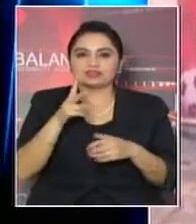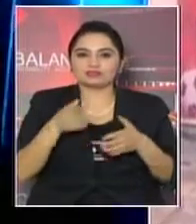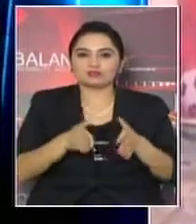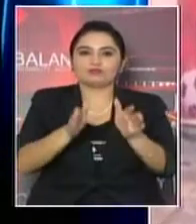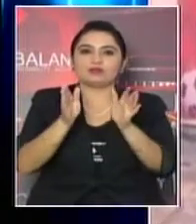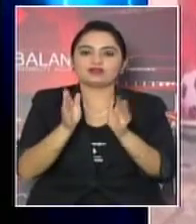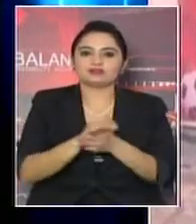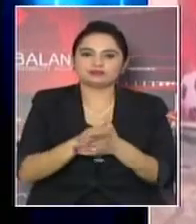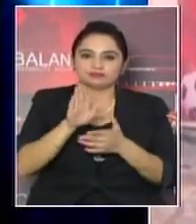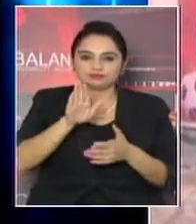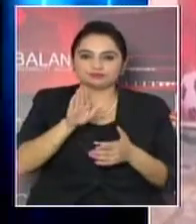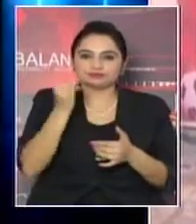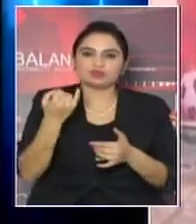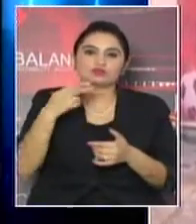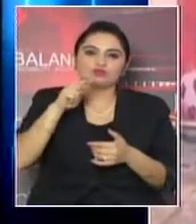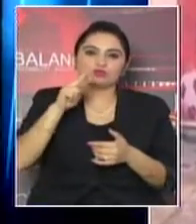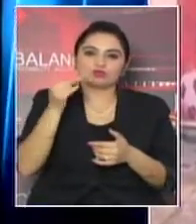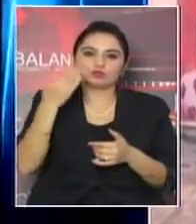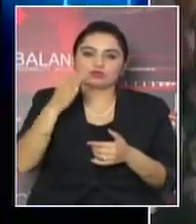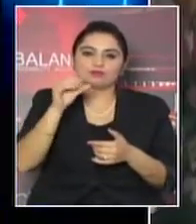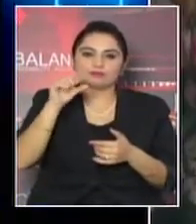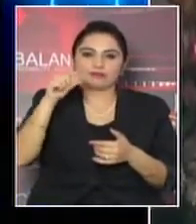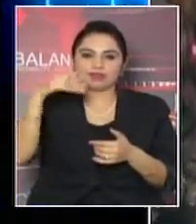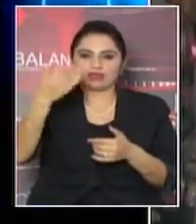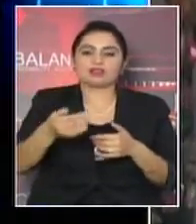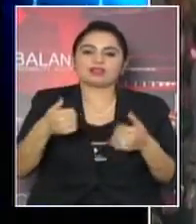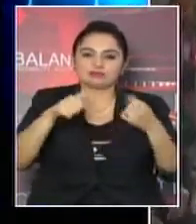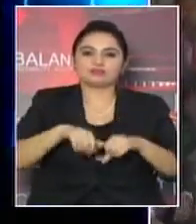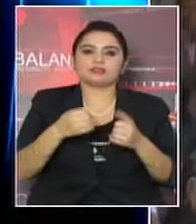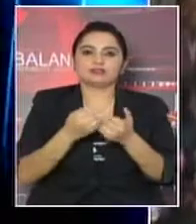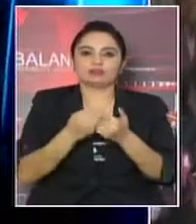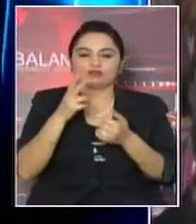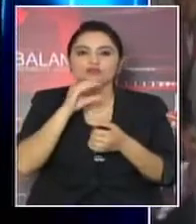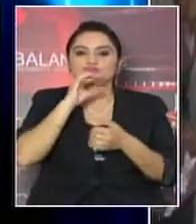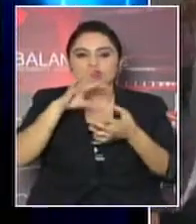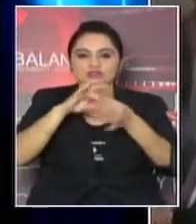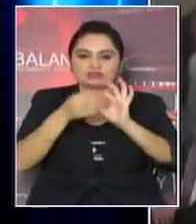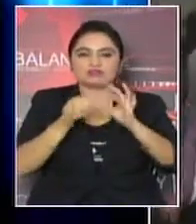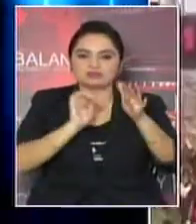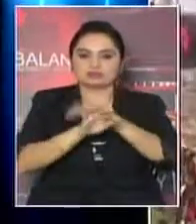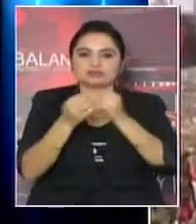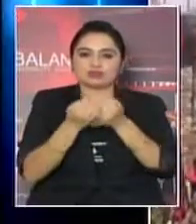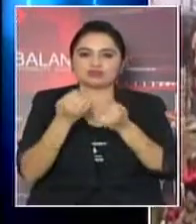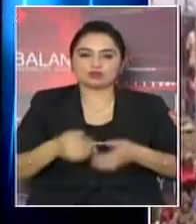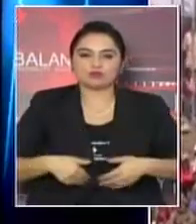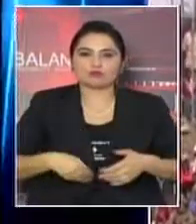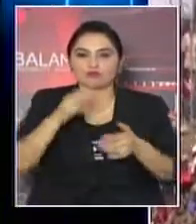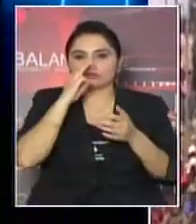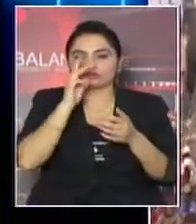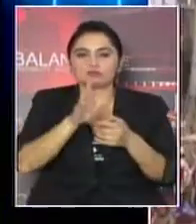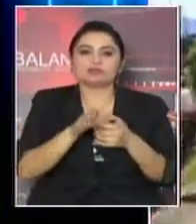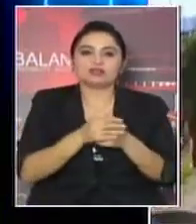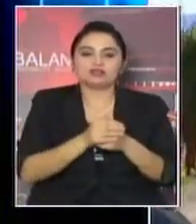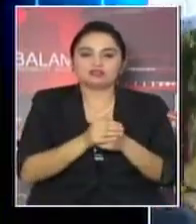7 छोरोल्पा कन्स्ट्रक्सन प्राली सिङ्गठीलाई पराजित गरेको हो। युवा सञ्जाल जिरीले आयोजना गरेको महोत्सवमा नगरस्तरीय